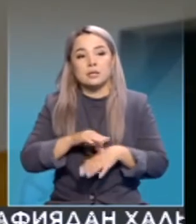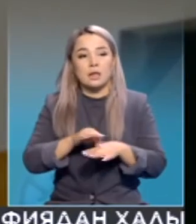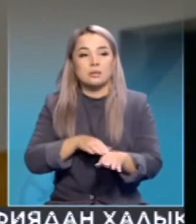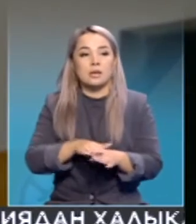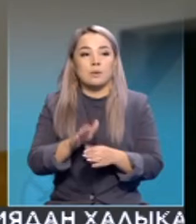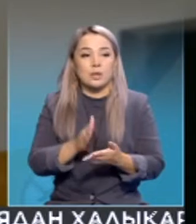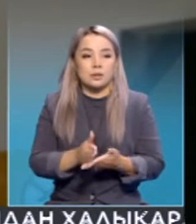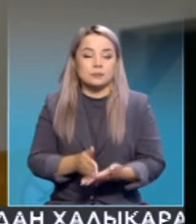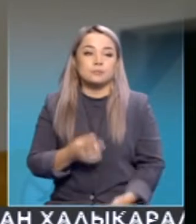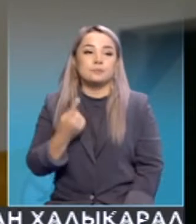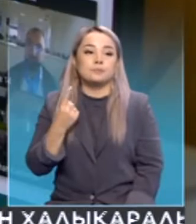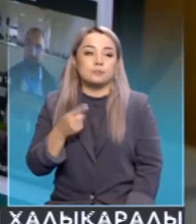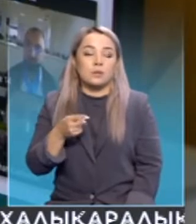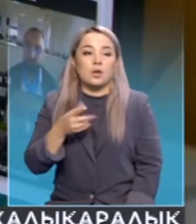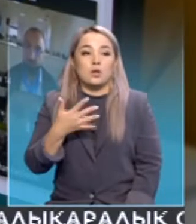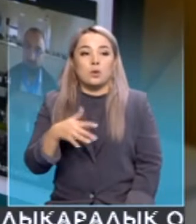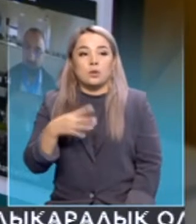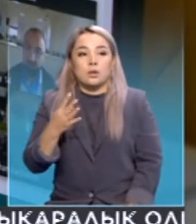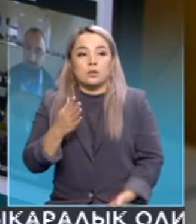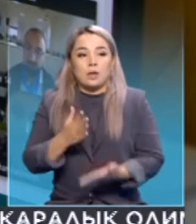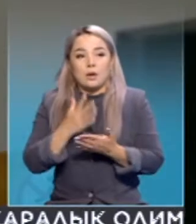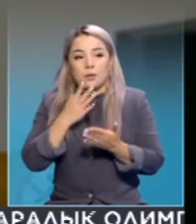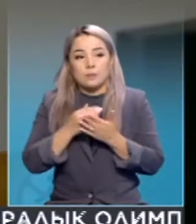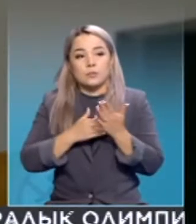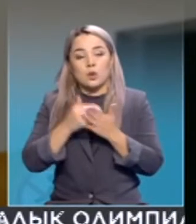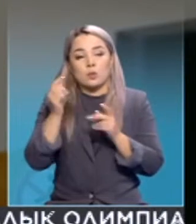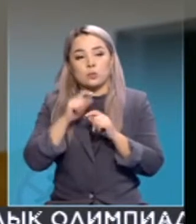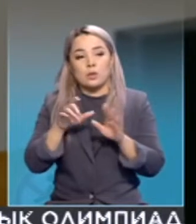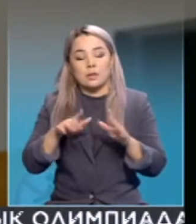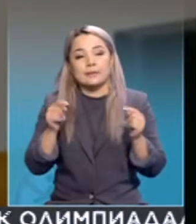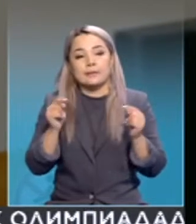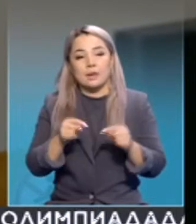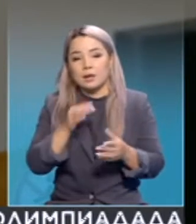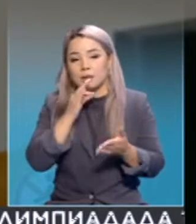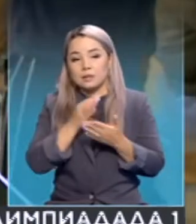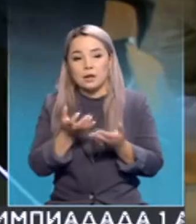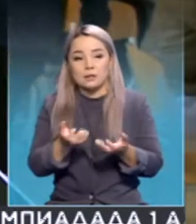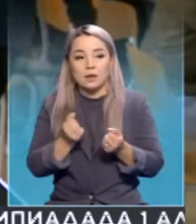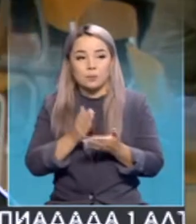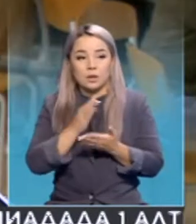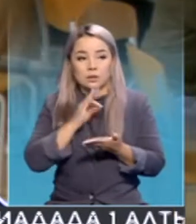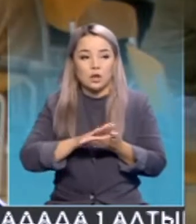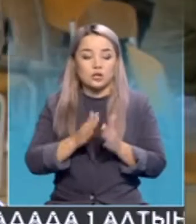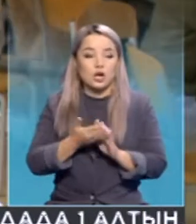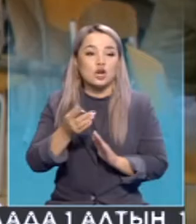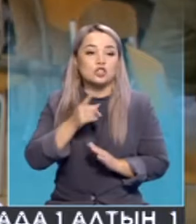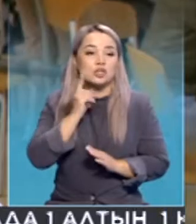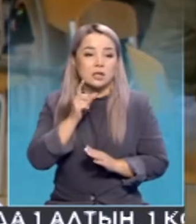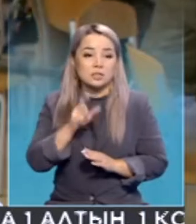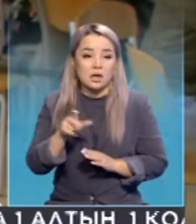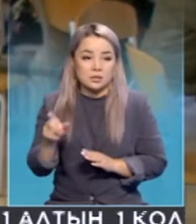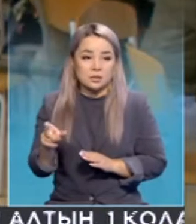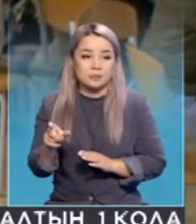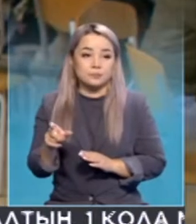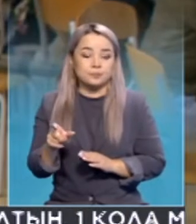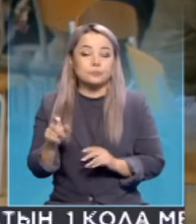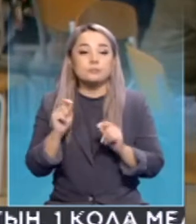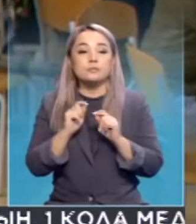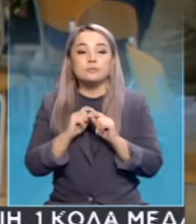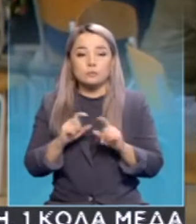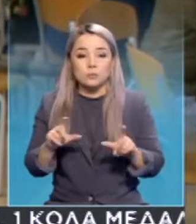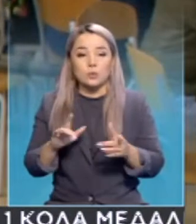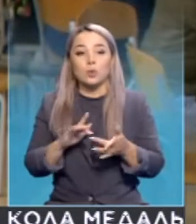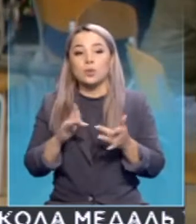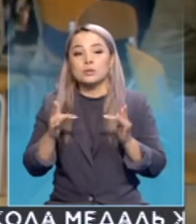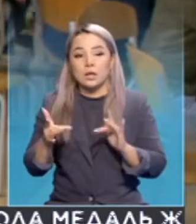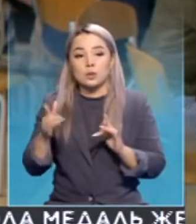Бұл 054 физика, иә? Енді жоғары оқу орны, қай жоғары оқу орны? Қазіргі жастар, олар мектепте де